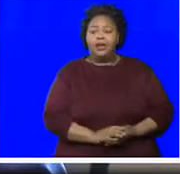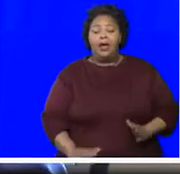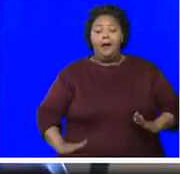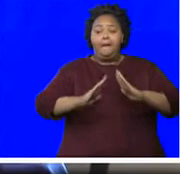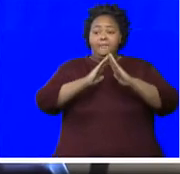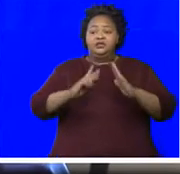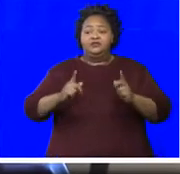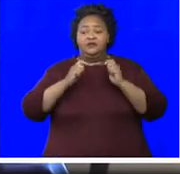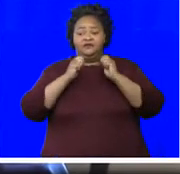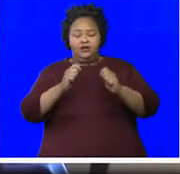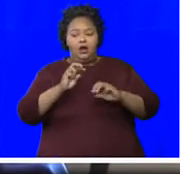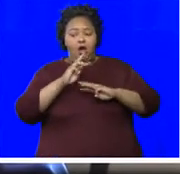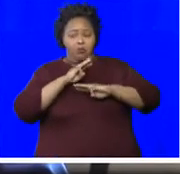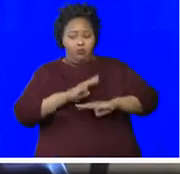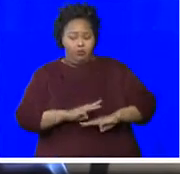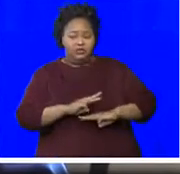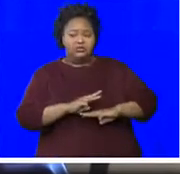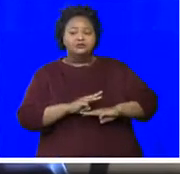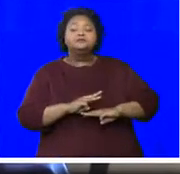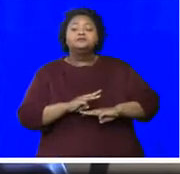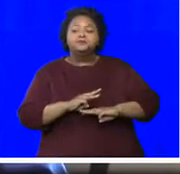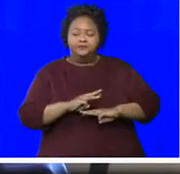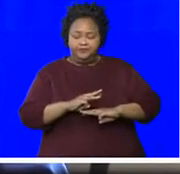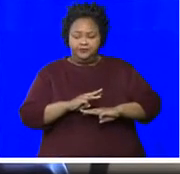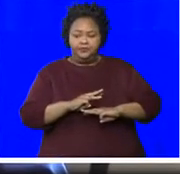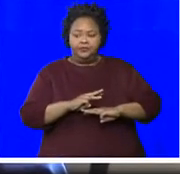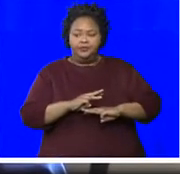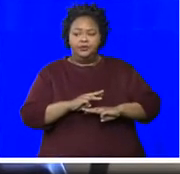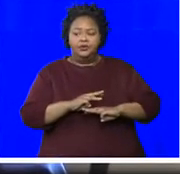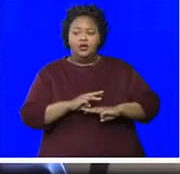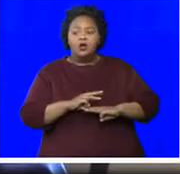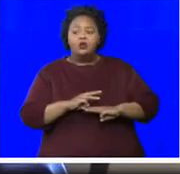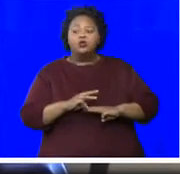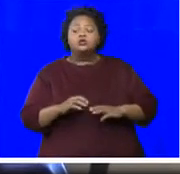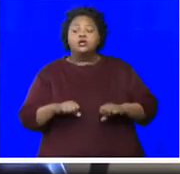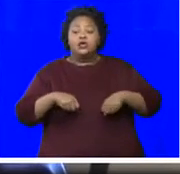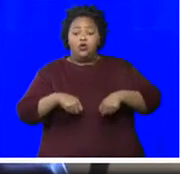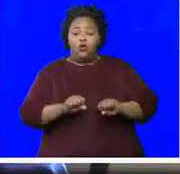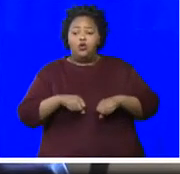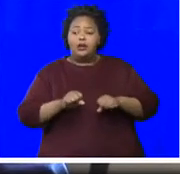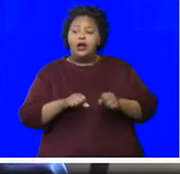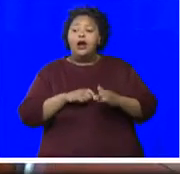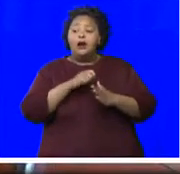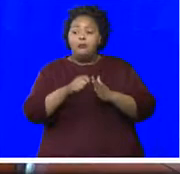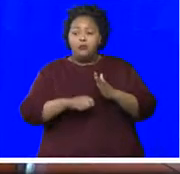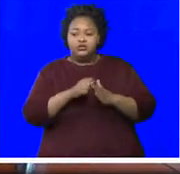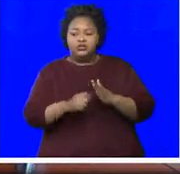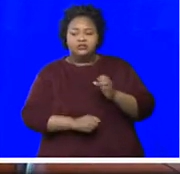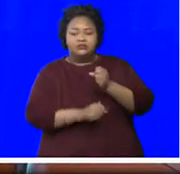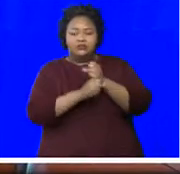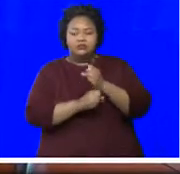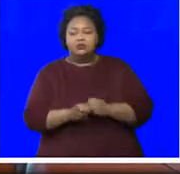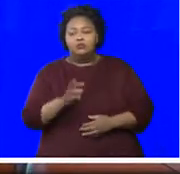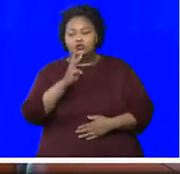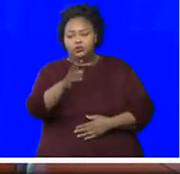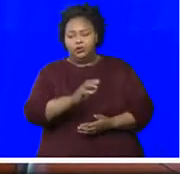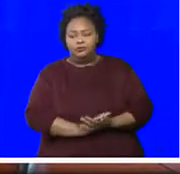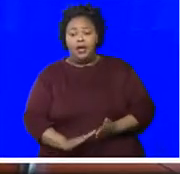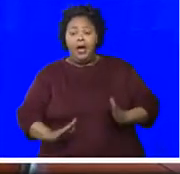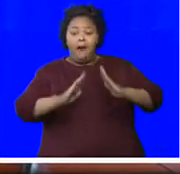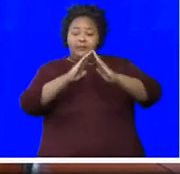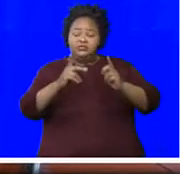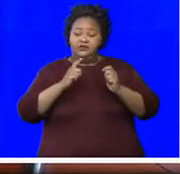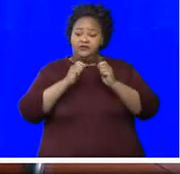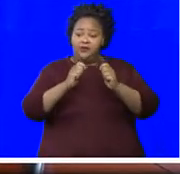lingithembisile kwekuthi vele iprogram yethu siyinkundla litayisekela mabhanel umncane itiko